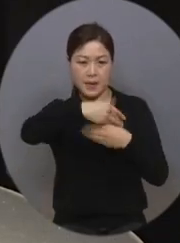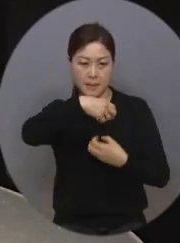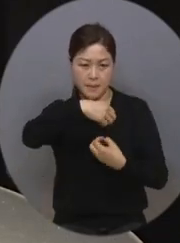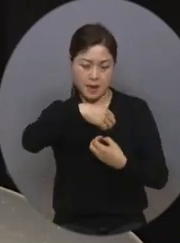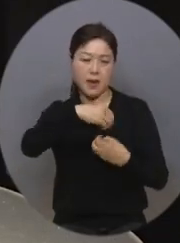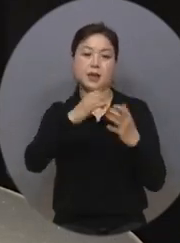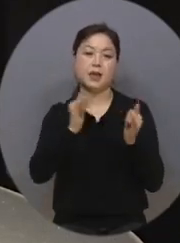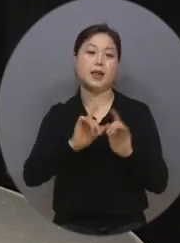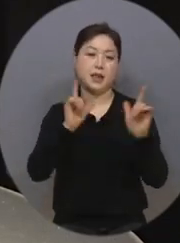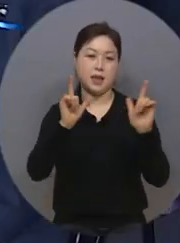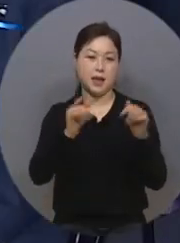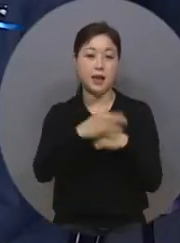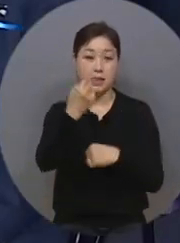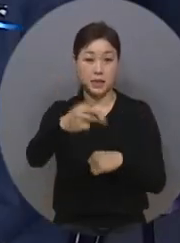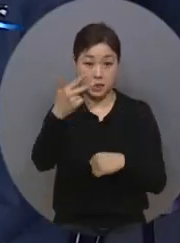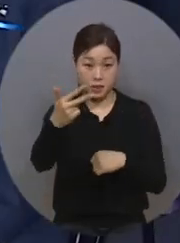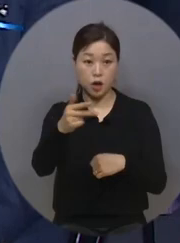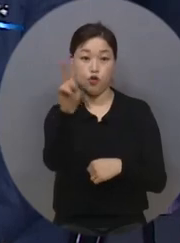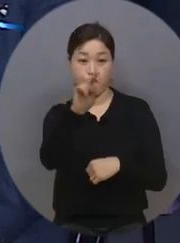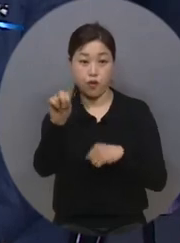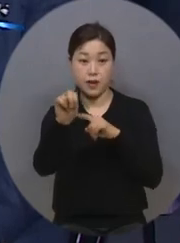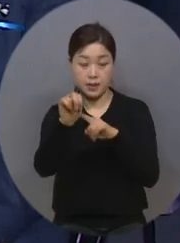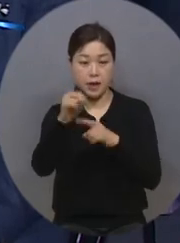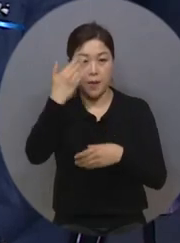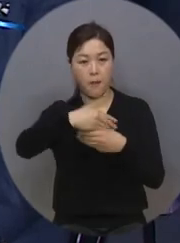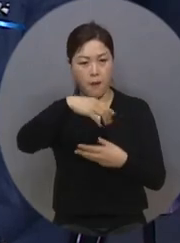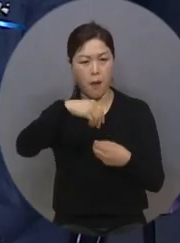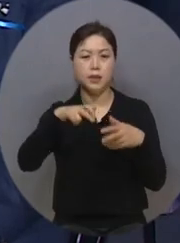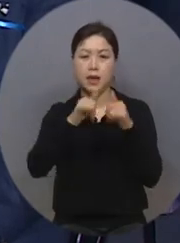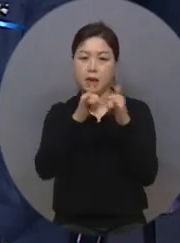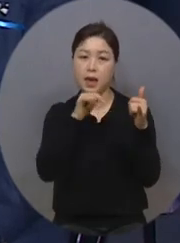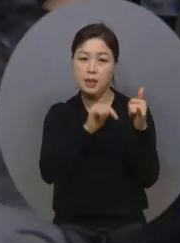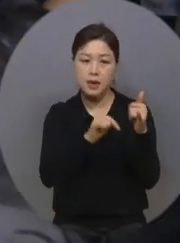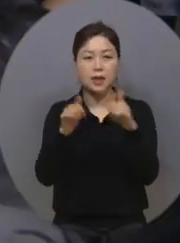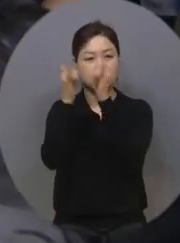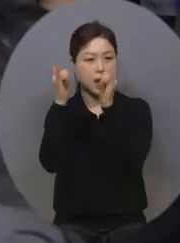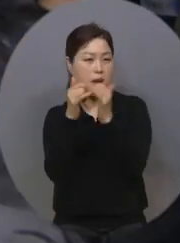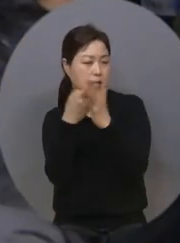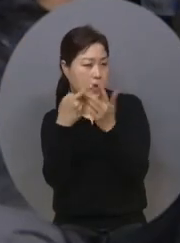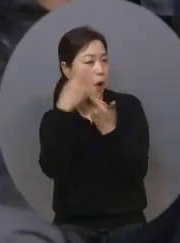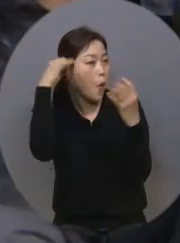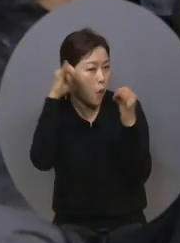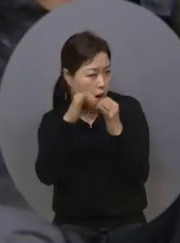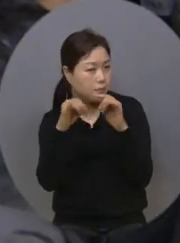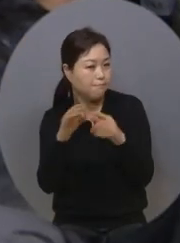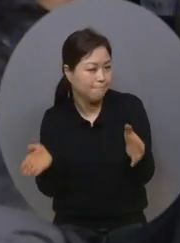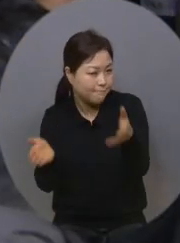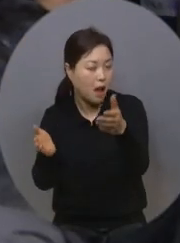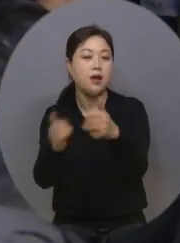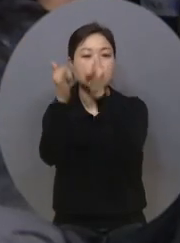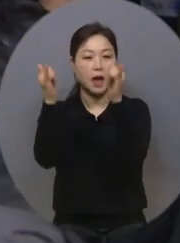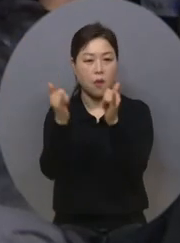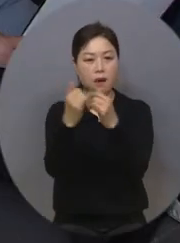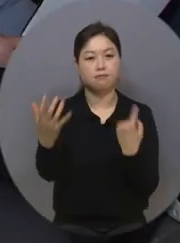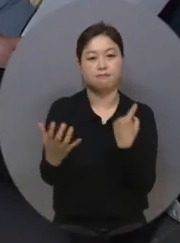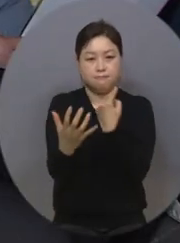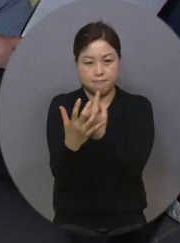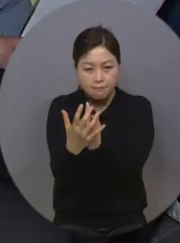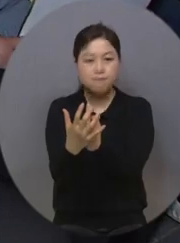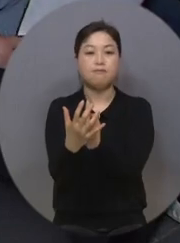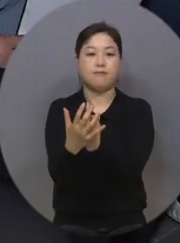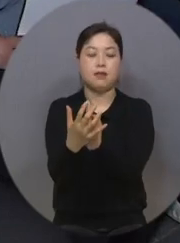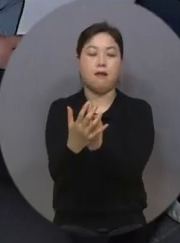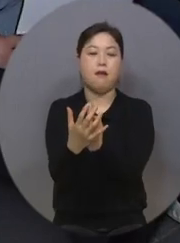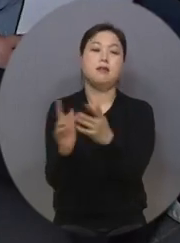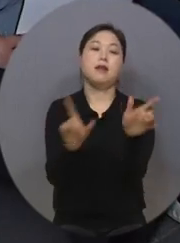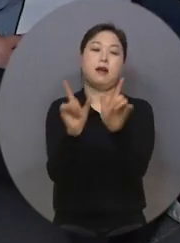날입니다. 지난 2007년 유엔이 자폐성 장애에 대한 사회적 이해와 공감을 높여 사회의 한 구성원으로서